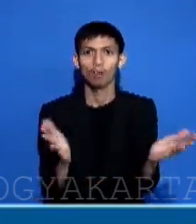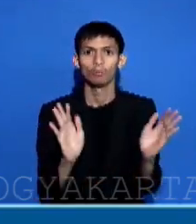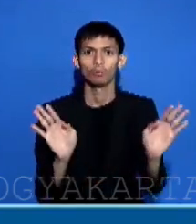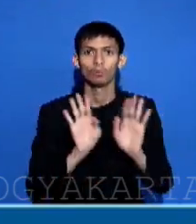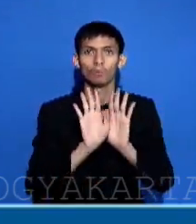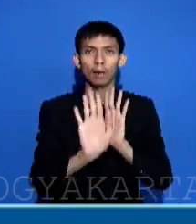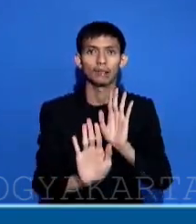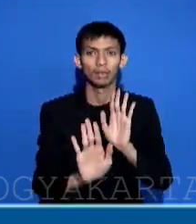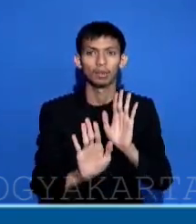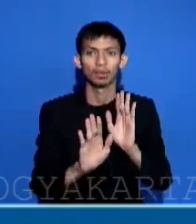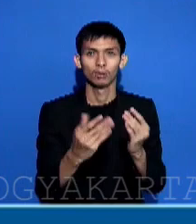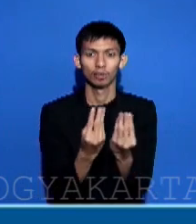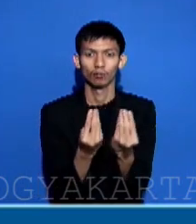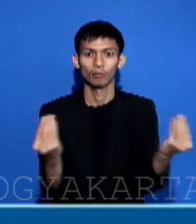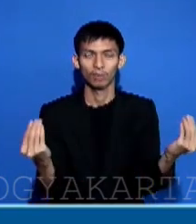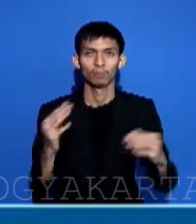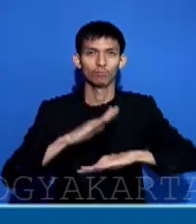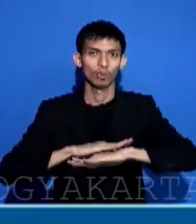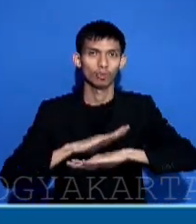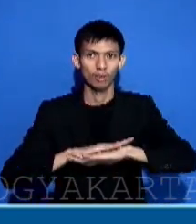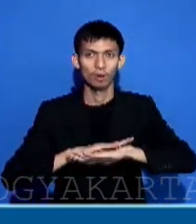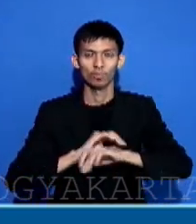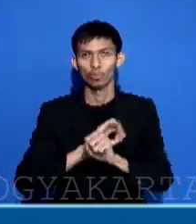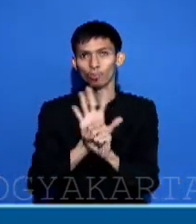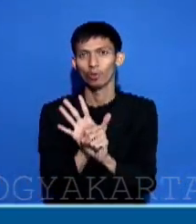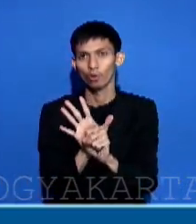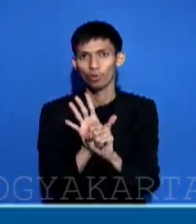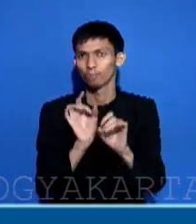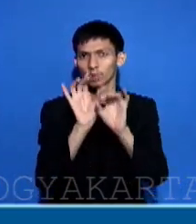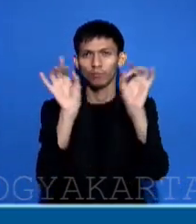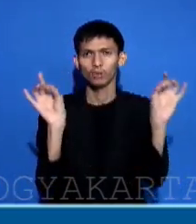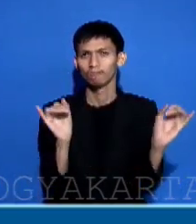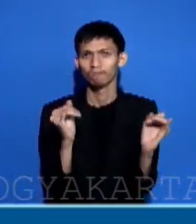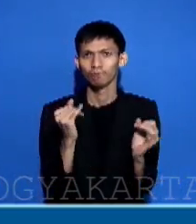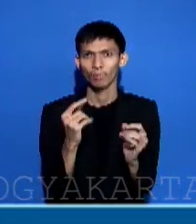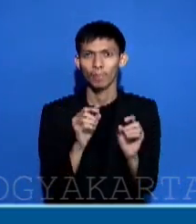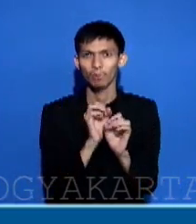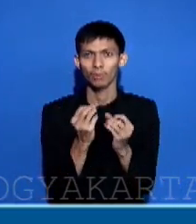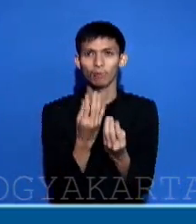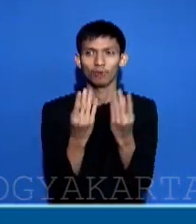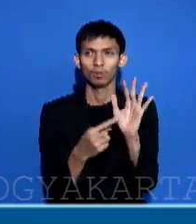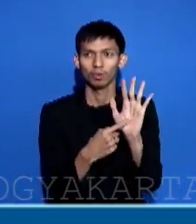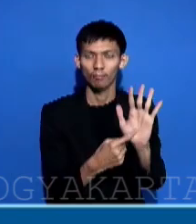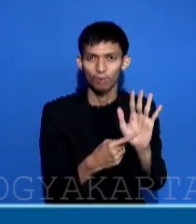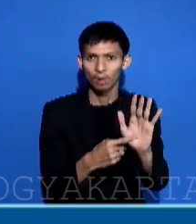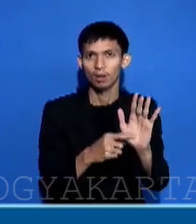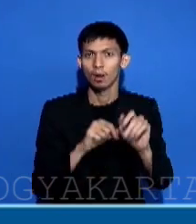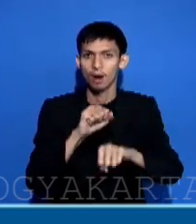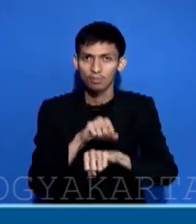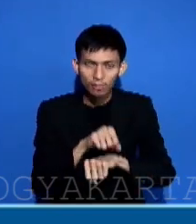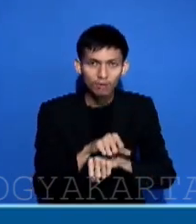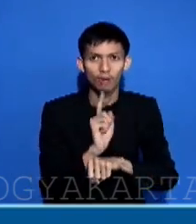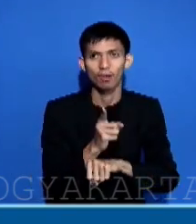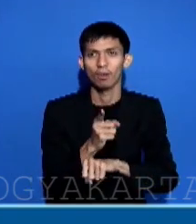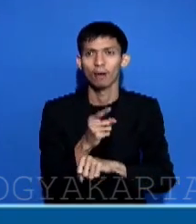Progo. Wonten maneka werni kesenian tradisional ingkang dipun gelar wiwit saking kesenian angguk, jadilan, enggo